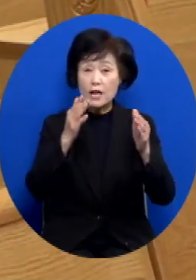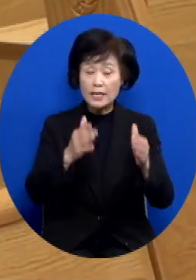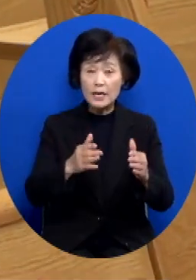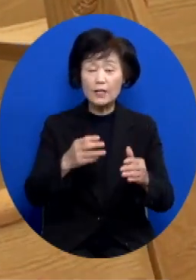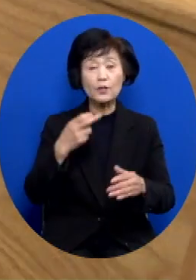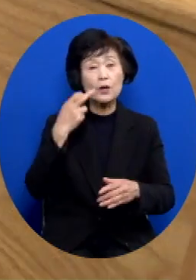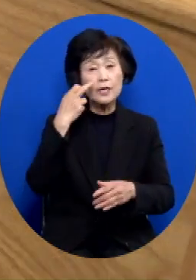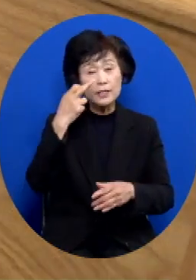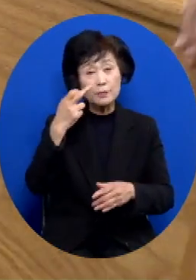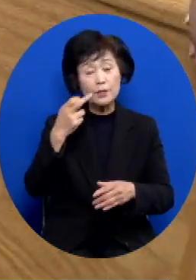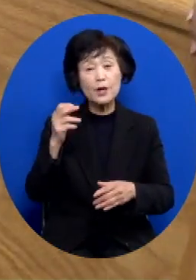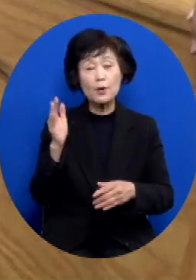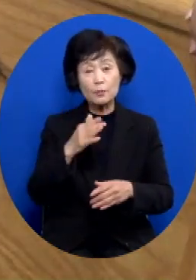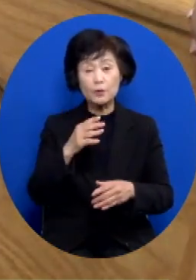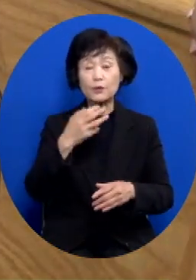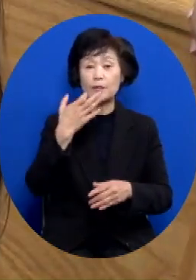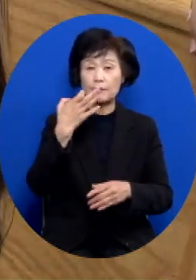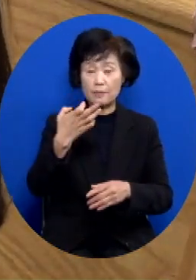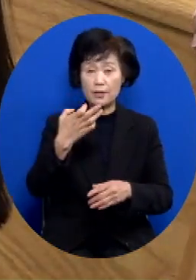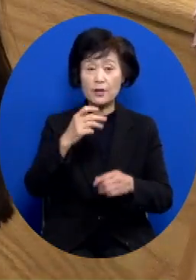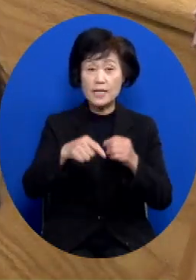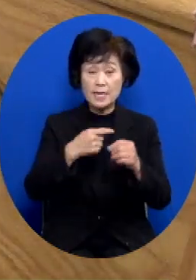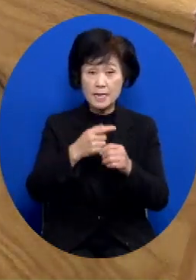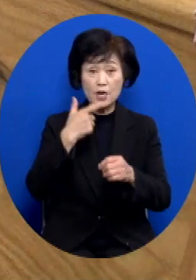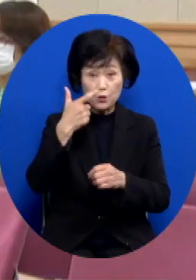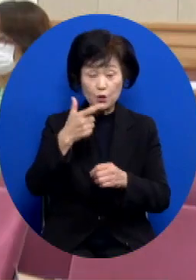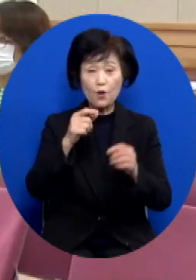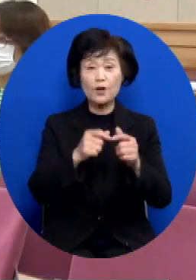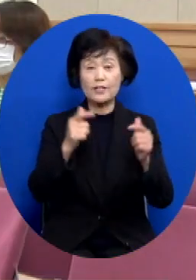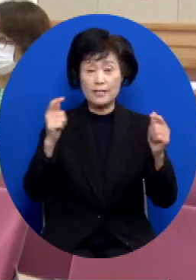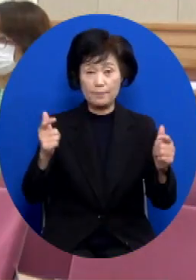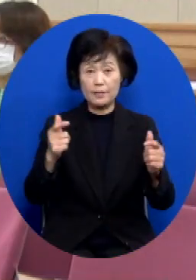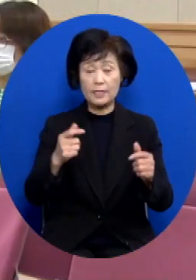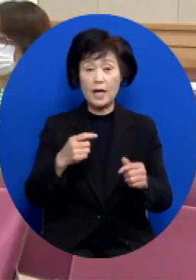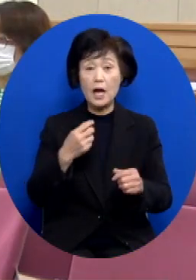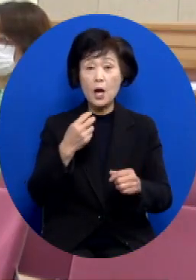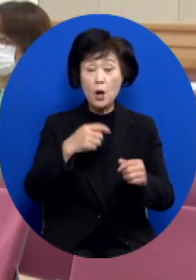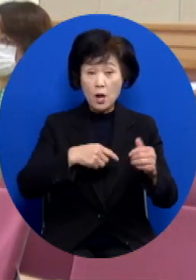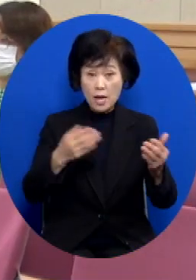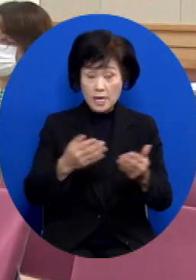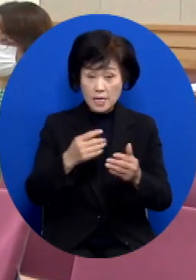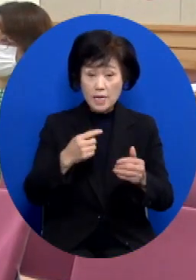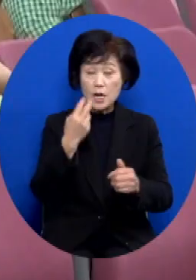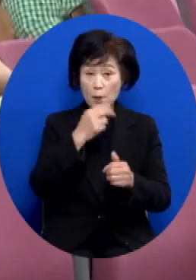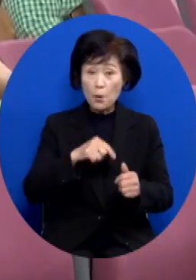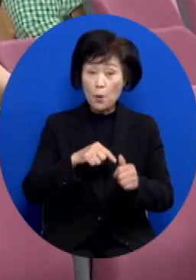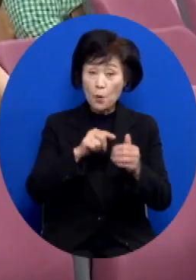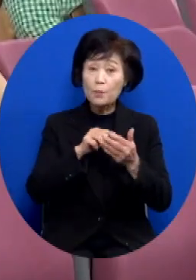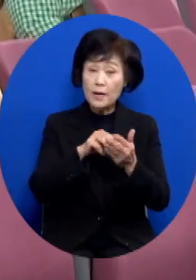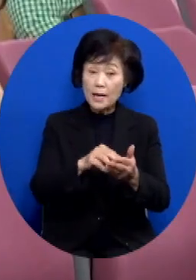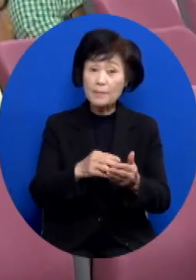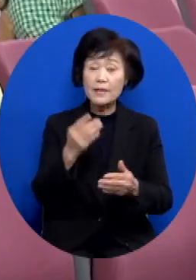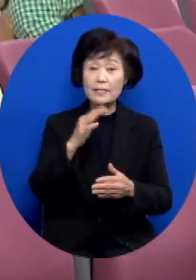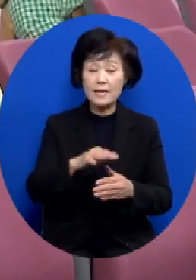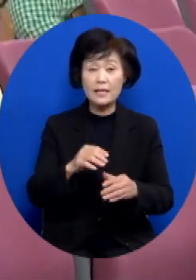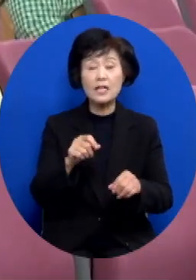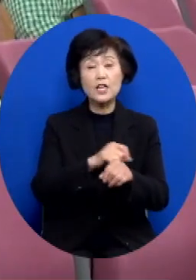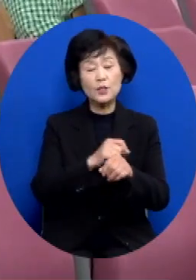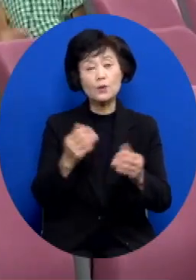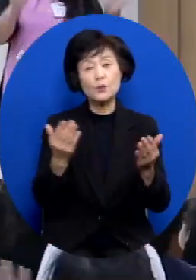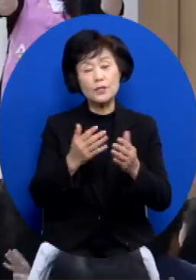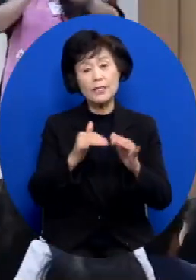12개월에서 18개월로 늘어납니다 고용보험에 가입한 특수 형태 근로 종사자 등도 육아휴직 급여를 받을 수 있게 될